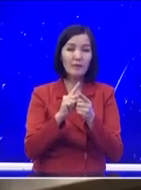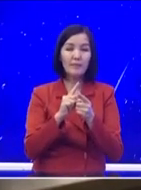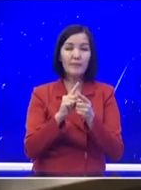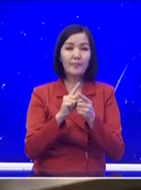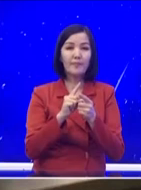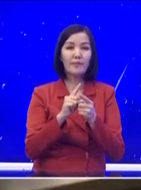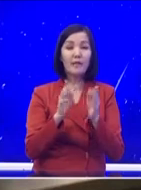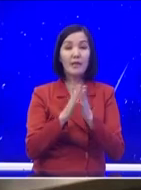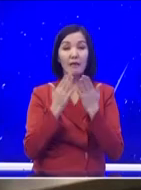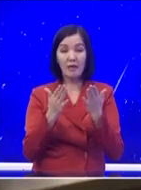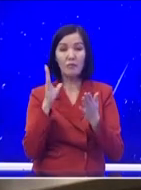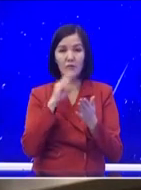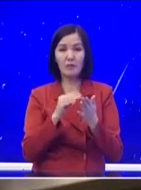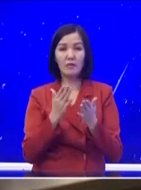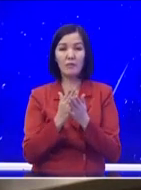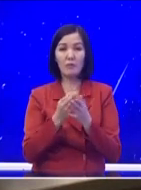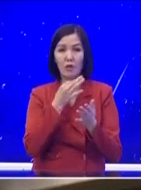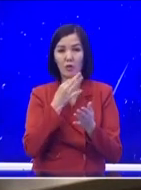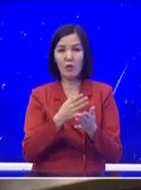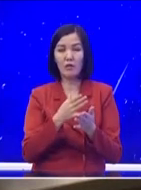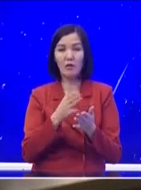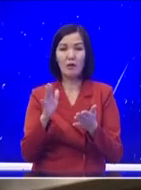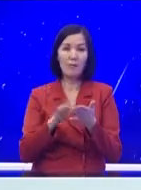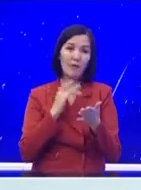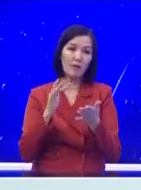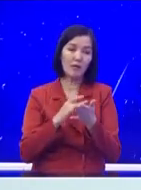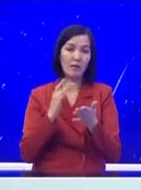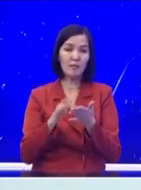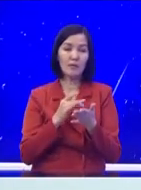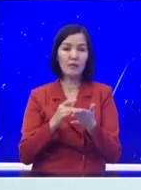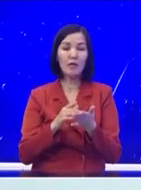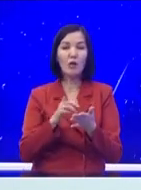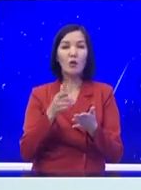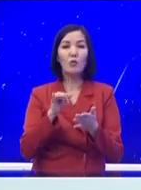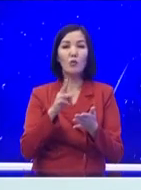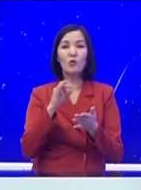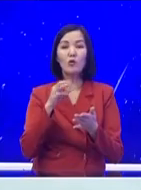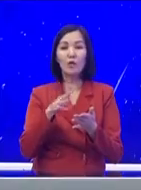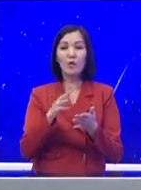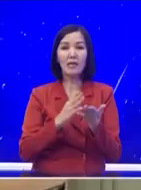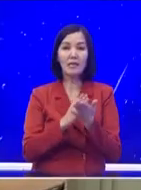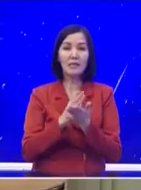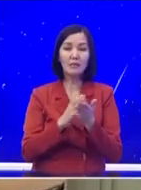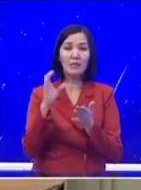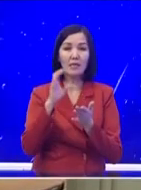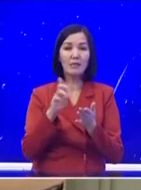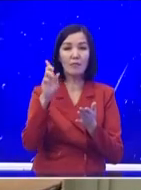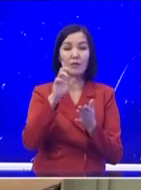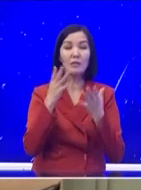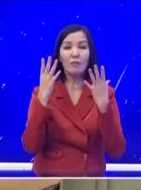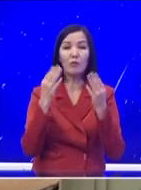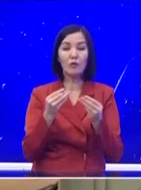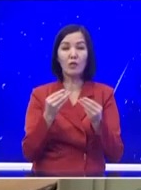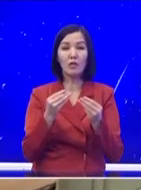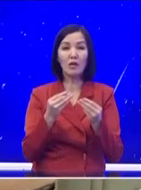Өшім, кітап жасаймыз, кітап жасағанды оны айтып, маған беттейміз кітапты. Гүлшат Білісбай қызының әдеттегі қызметі сәрсенбі, бейсенбі күндері